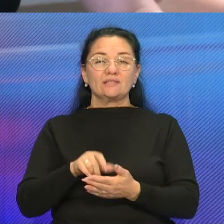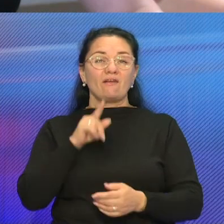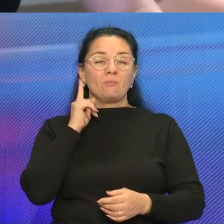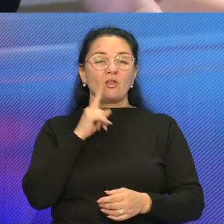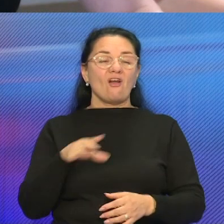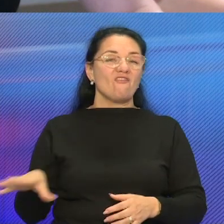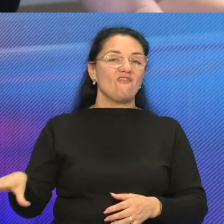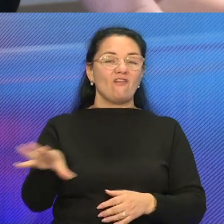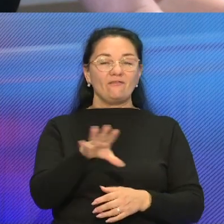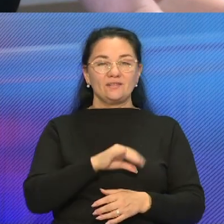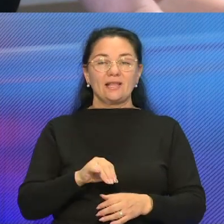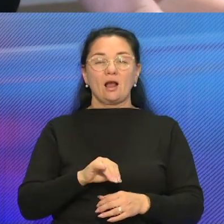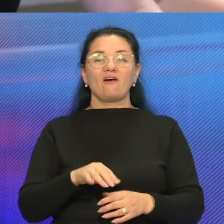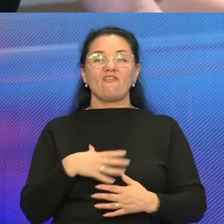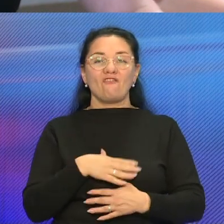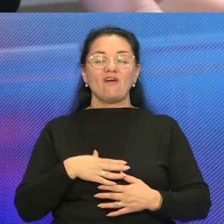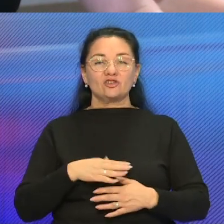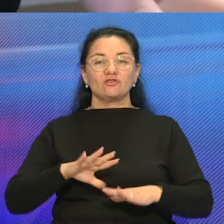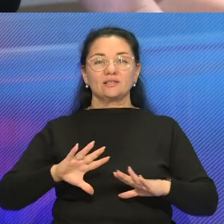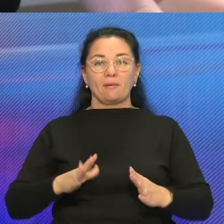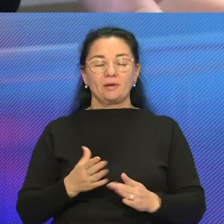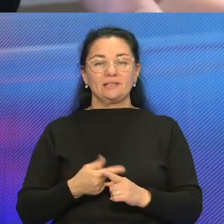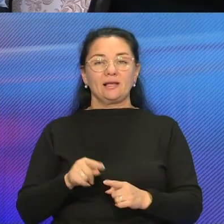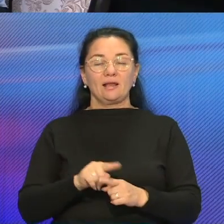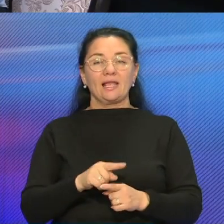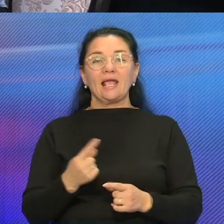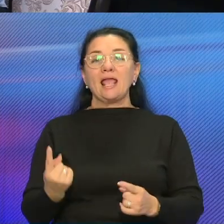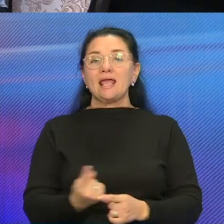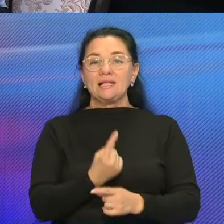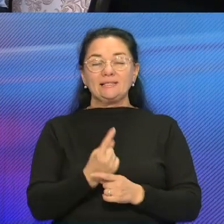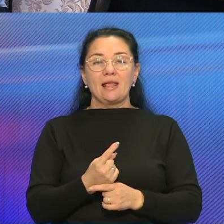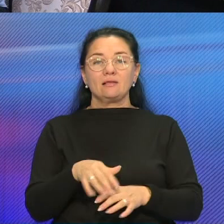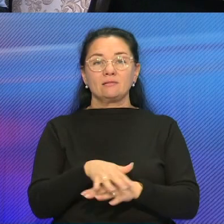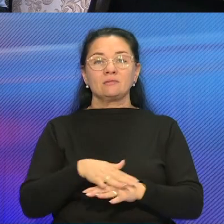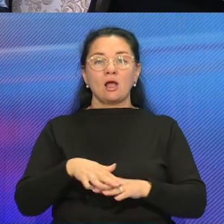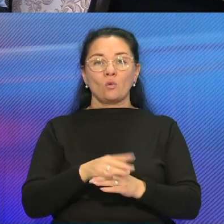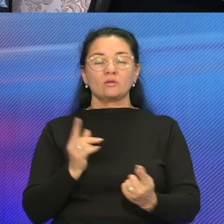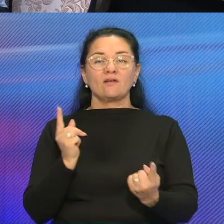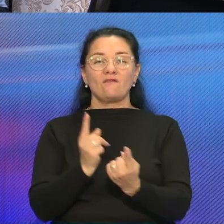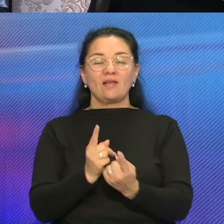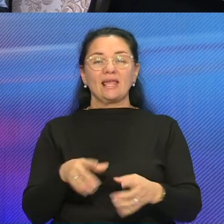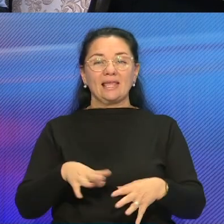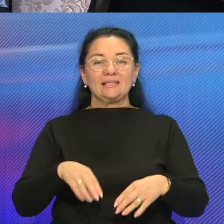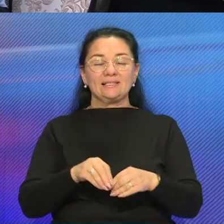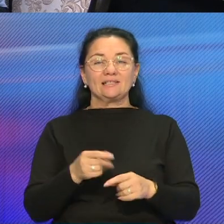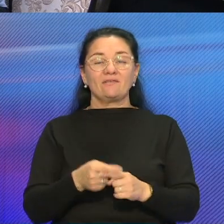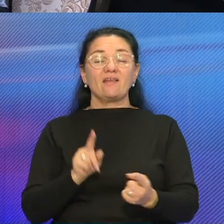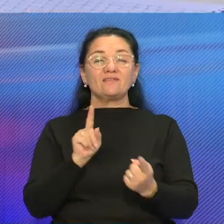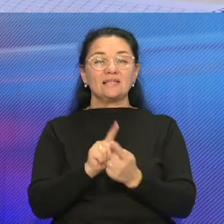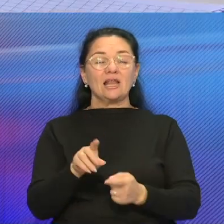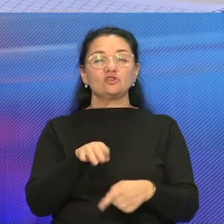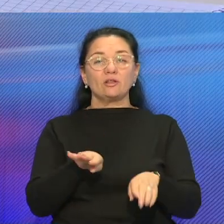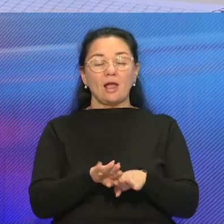громадсказначных падеях Беларуси. Одна из наиближайших – День народного одинства. У рамках двухдённой сустрэши так само были